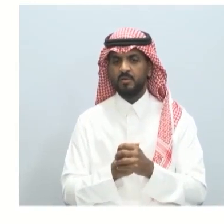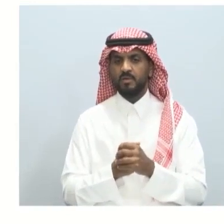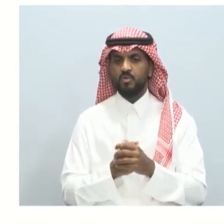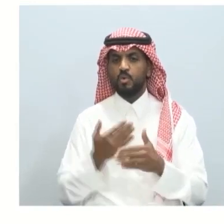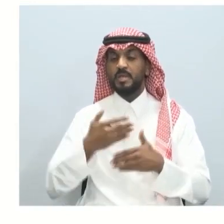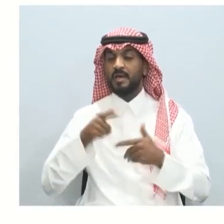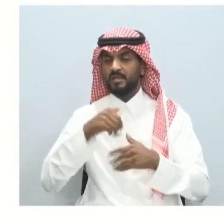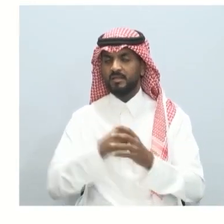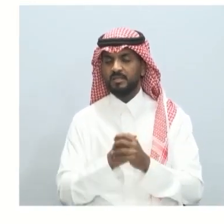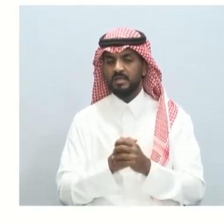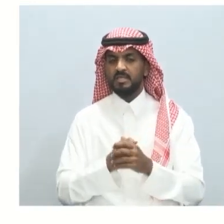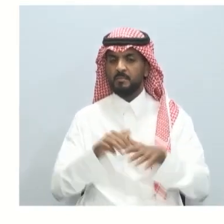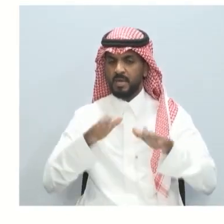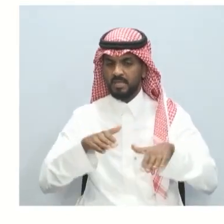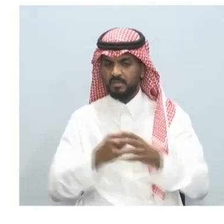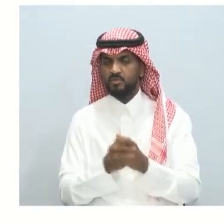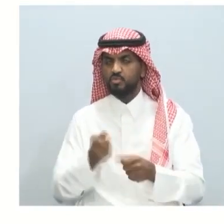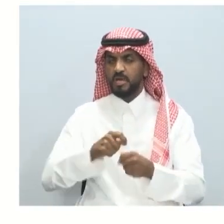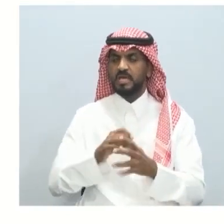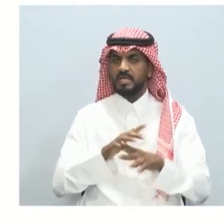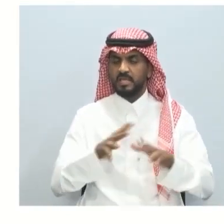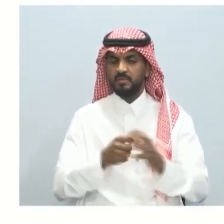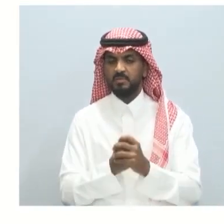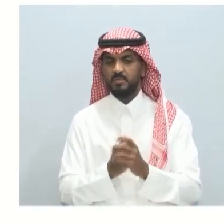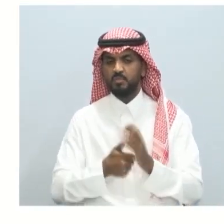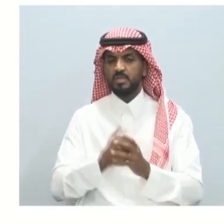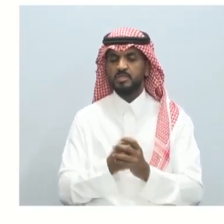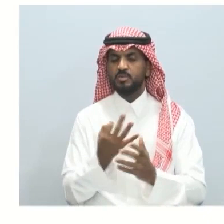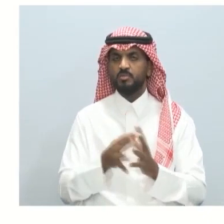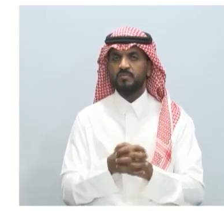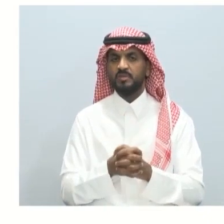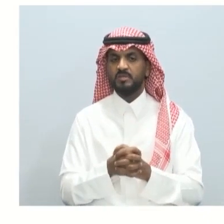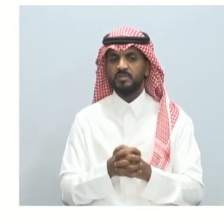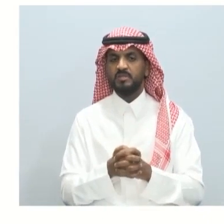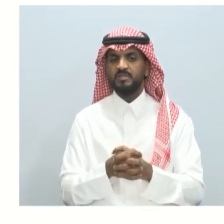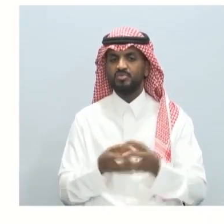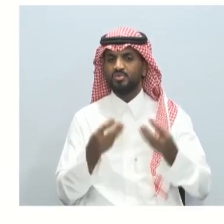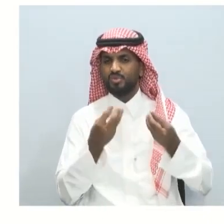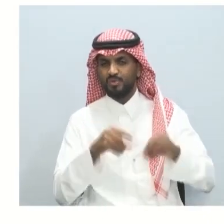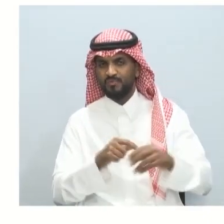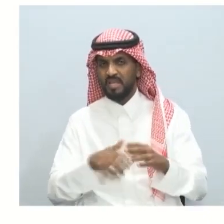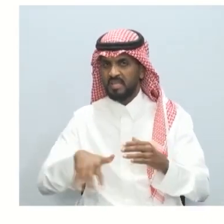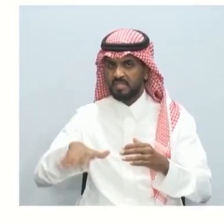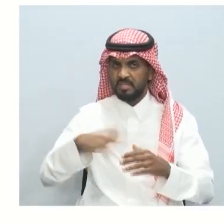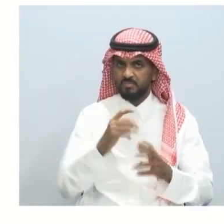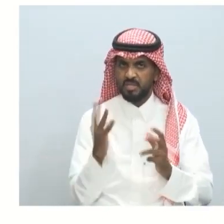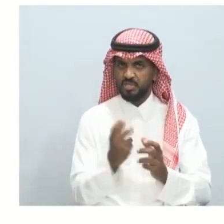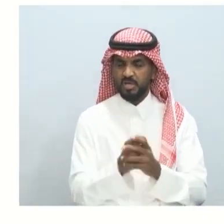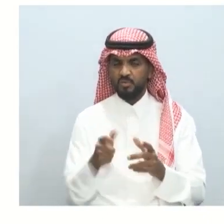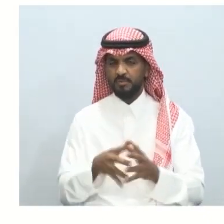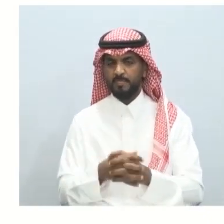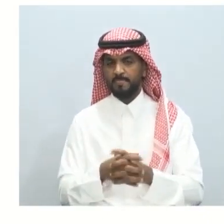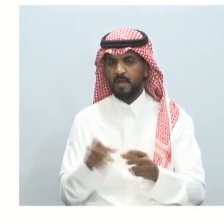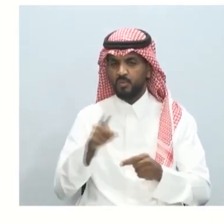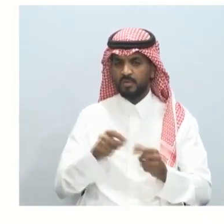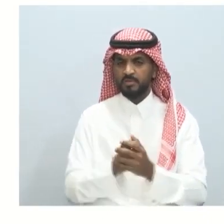وبناء عليه اذا مكت تصب فيه اكثر مما يمكنه ان يستوعب فانك ستتلف الكثير من الاشياء حولك وبعد ان